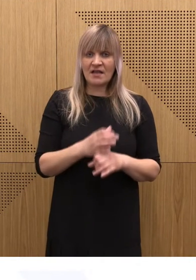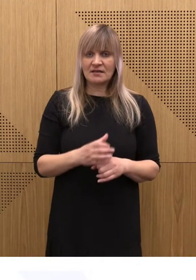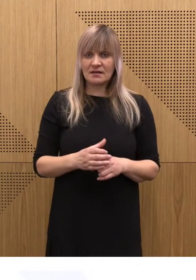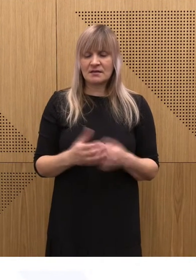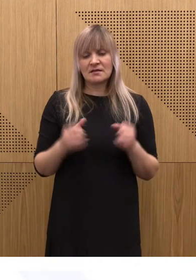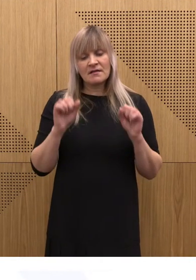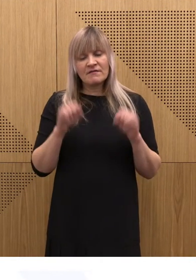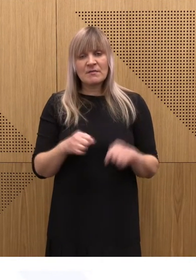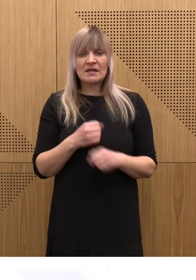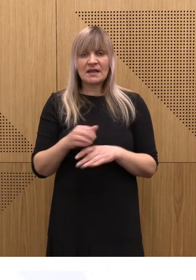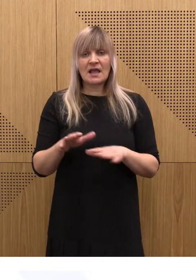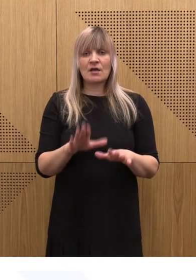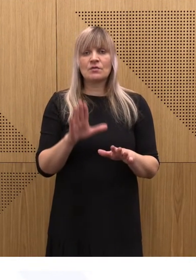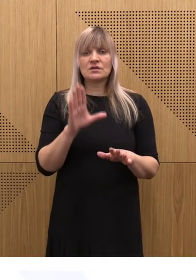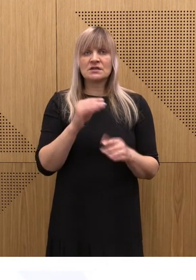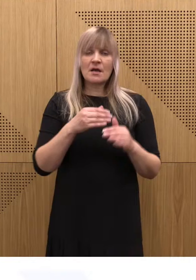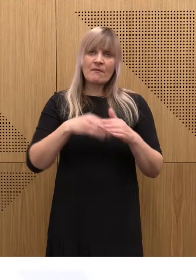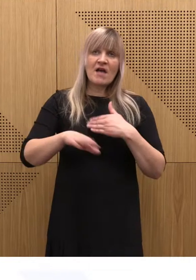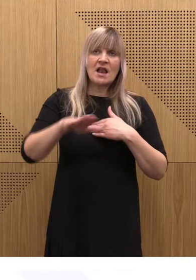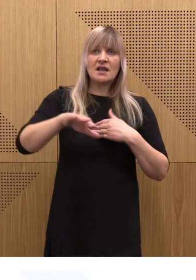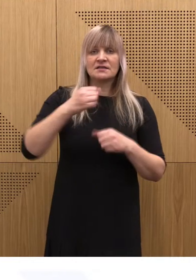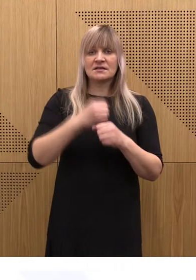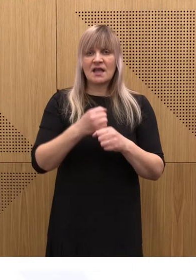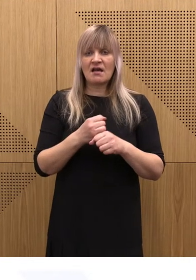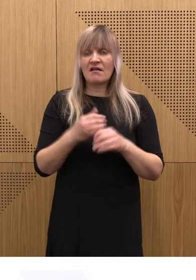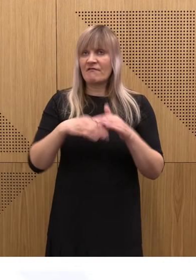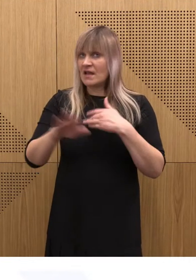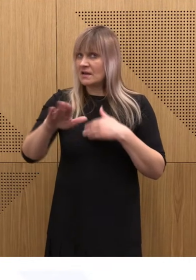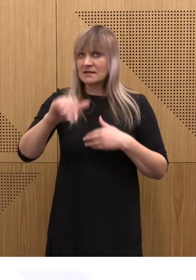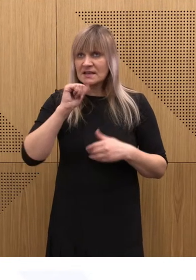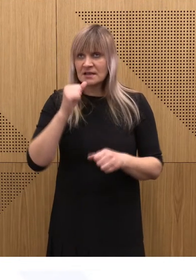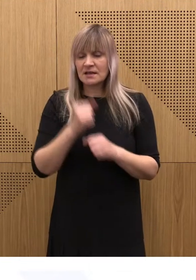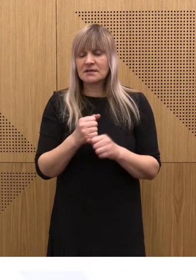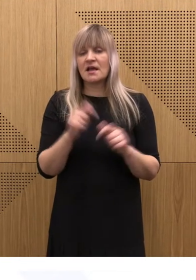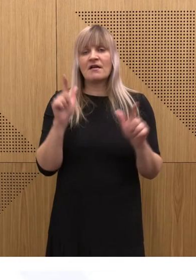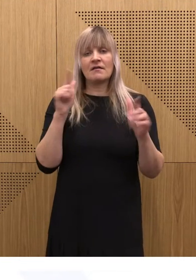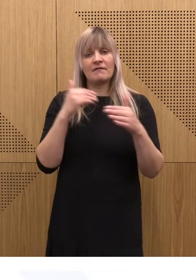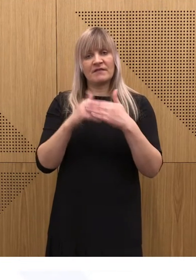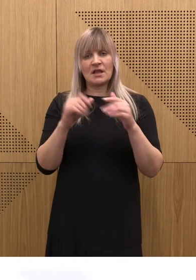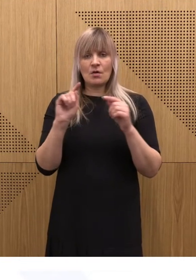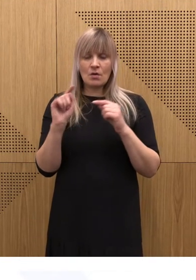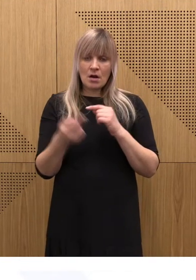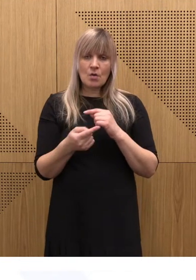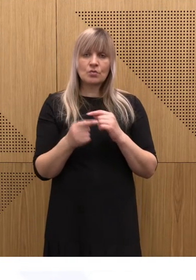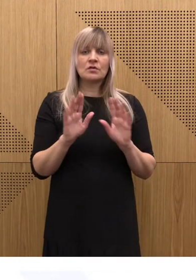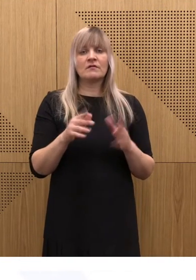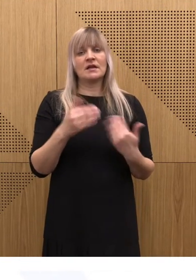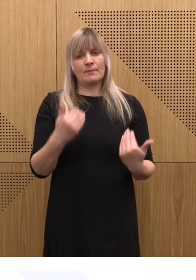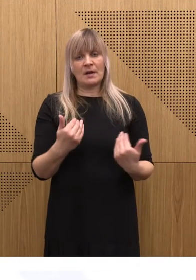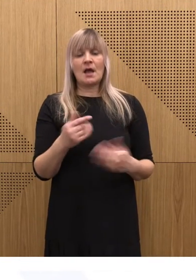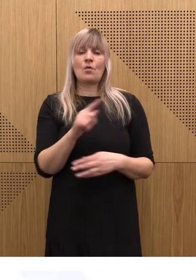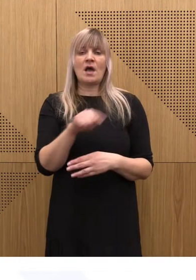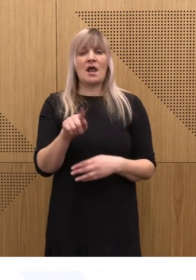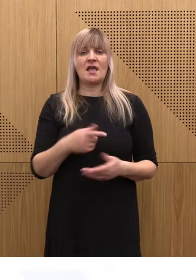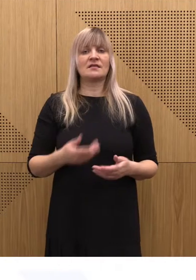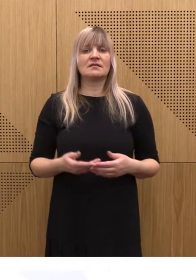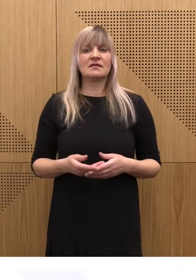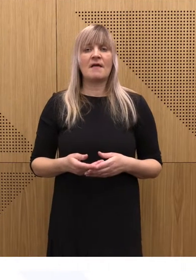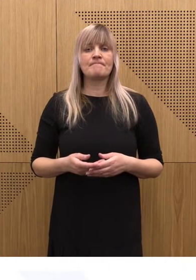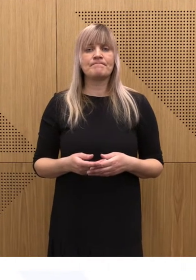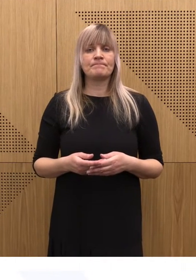võimalike tegevusi, mida on võimalik viia värskes õhku, mida ole võimalik viia värskes õhku, tuleb teha kas videoteel või jätta hetkel ära. See